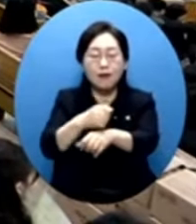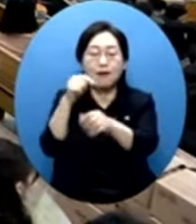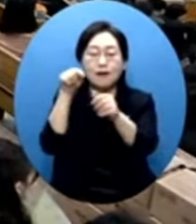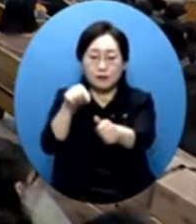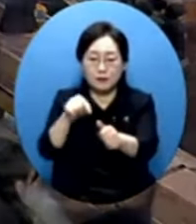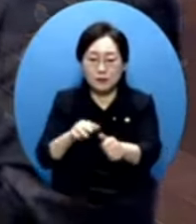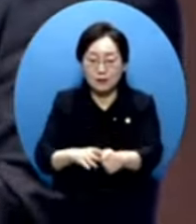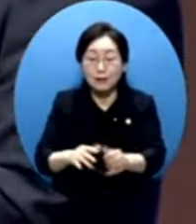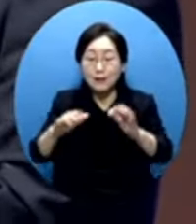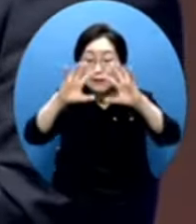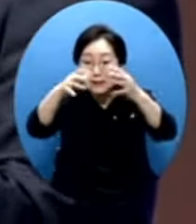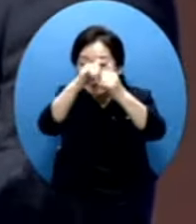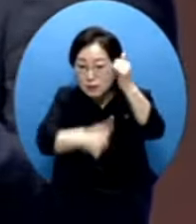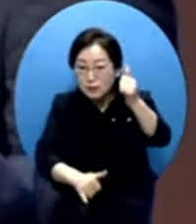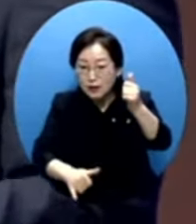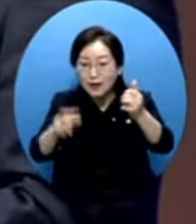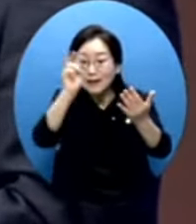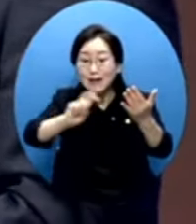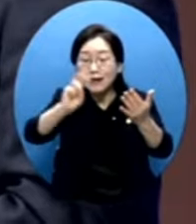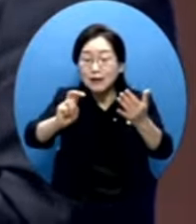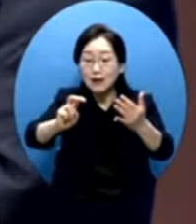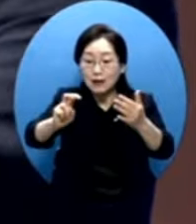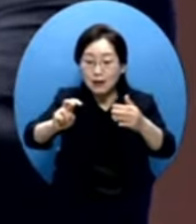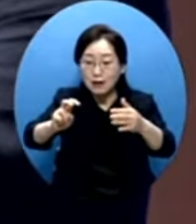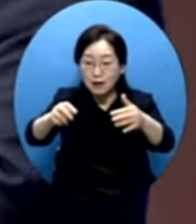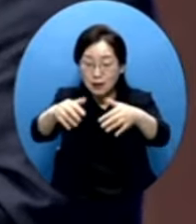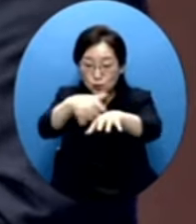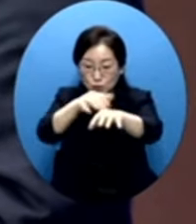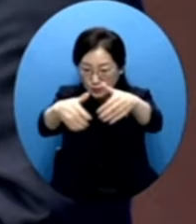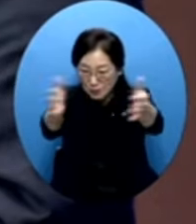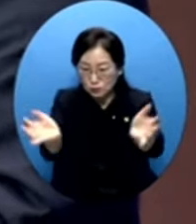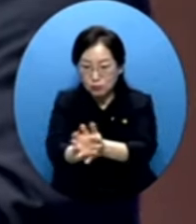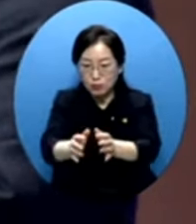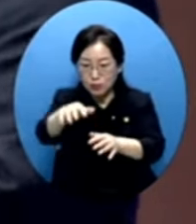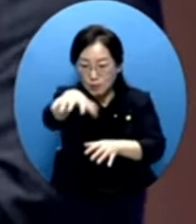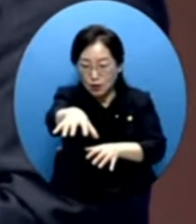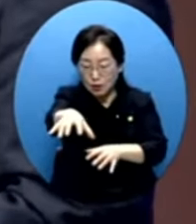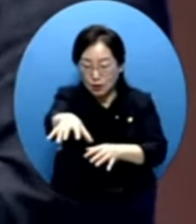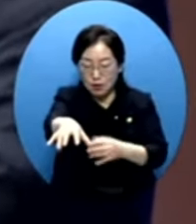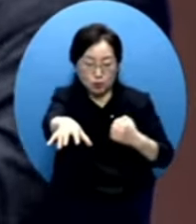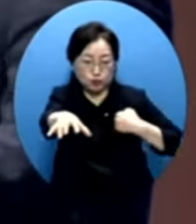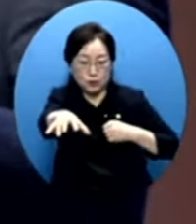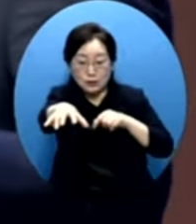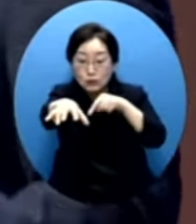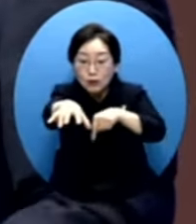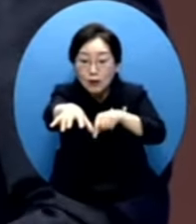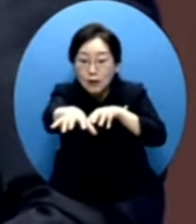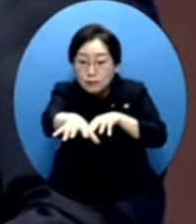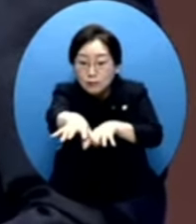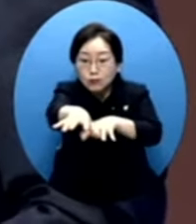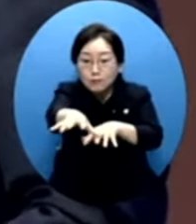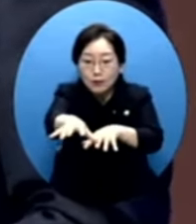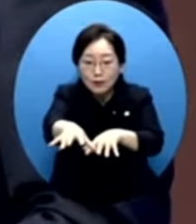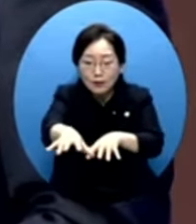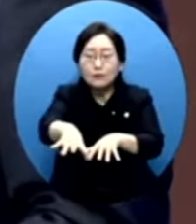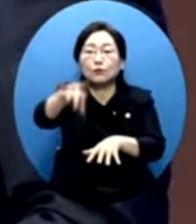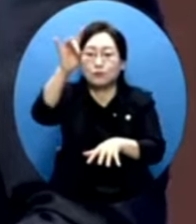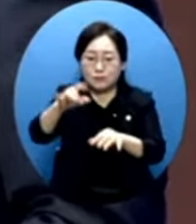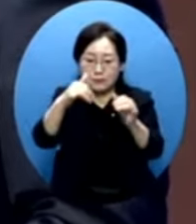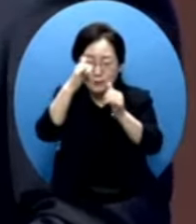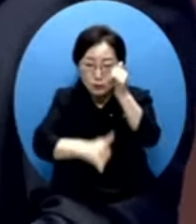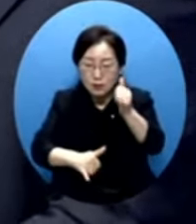세계 역사상 이렇게 찬양대가 앞장서서 찬양을 부르며 나가며 전쟁한 역사가 없습니다 그런 전쟁이